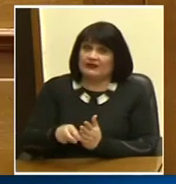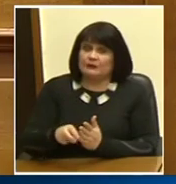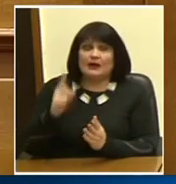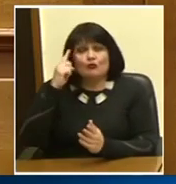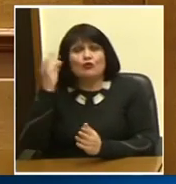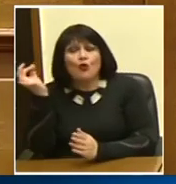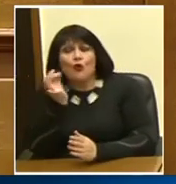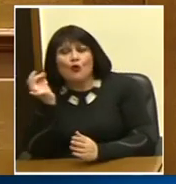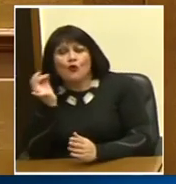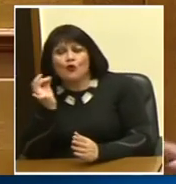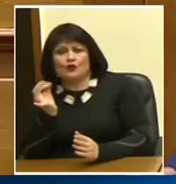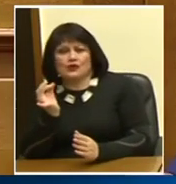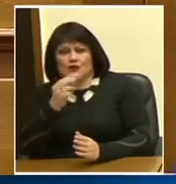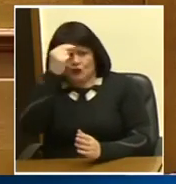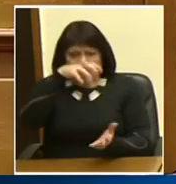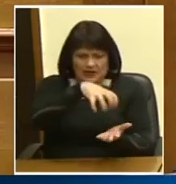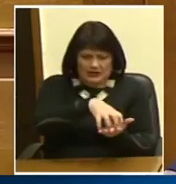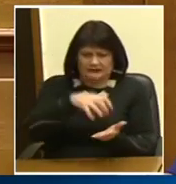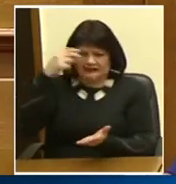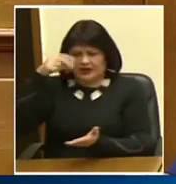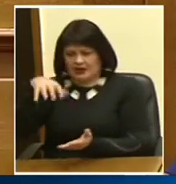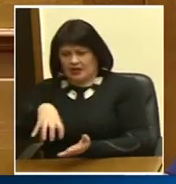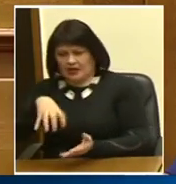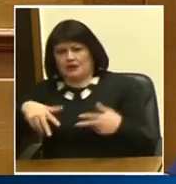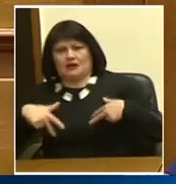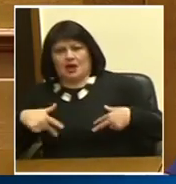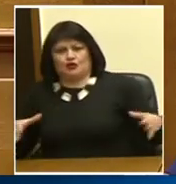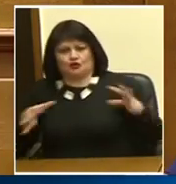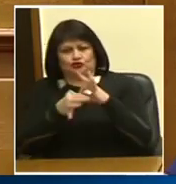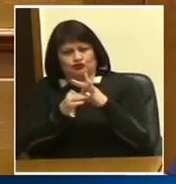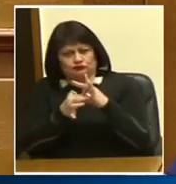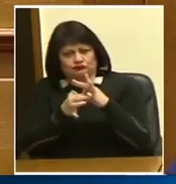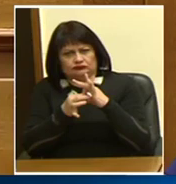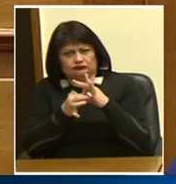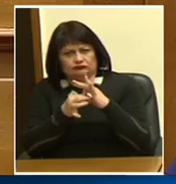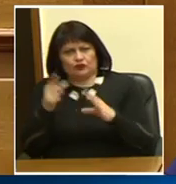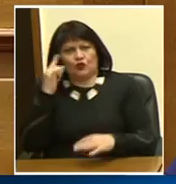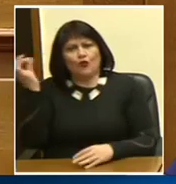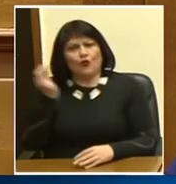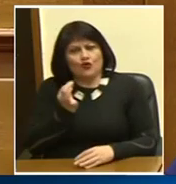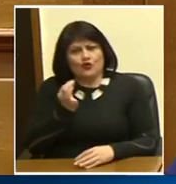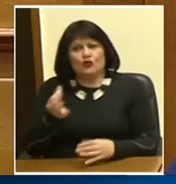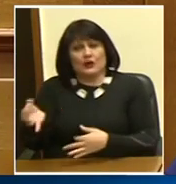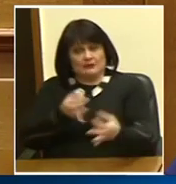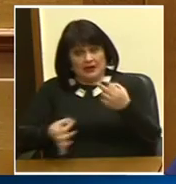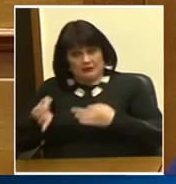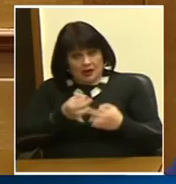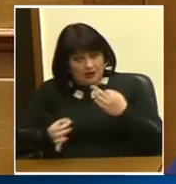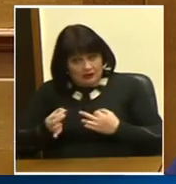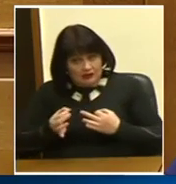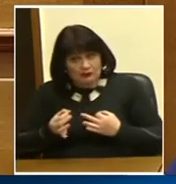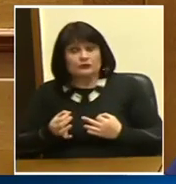των σχέσεων Εκκλησίας και κράτους, που βεβαίως θα συμφωνήσω με πολλούς από εσάς που το έχουν πει δημόσια, δεν